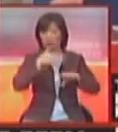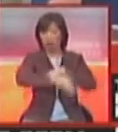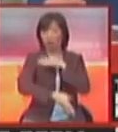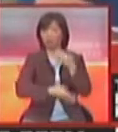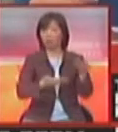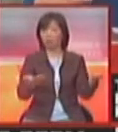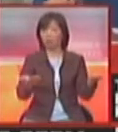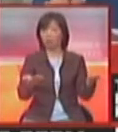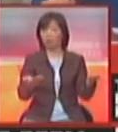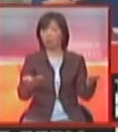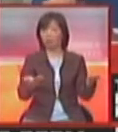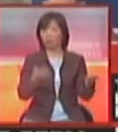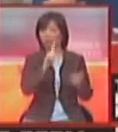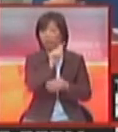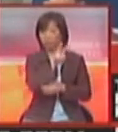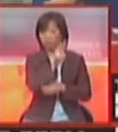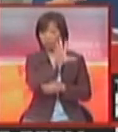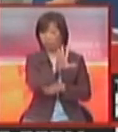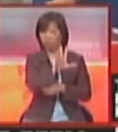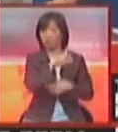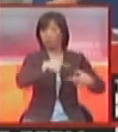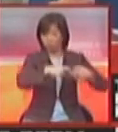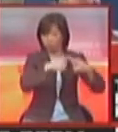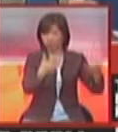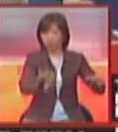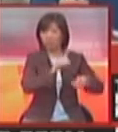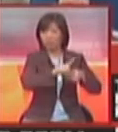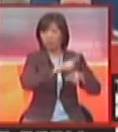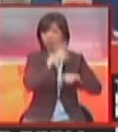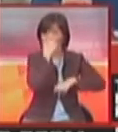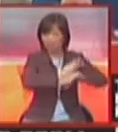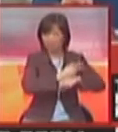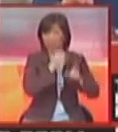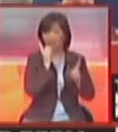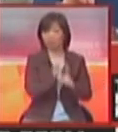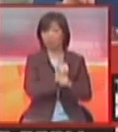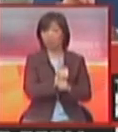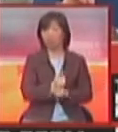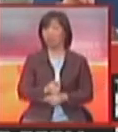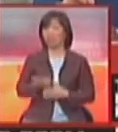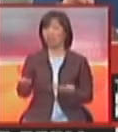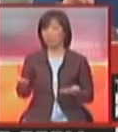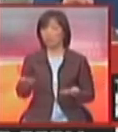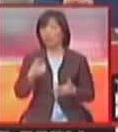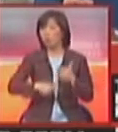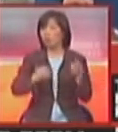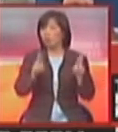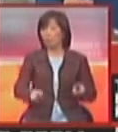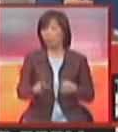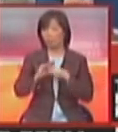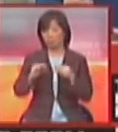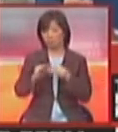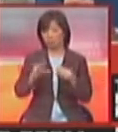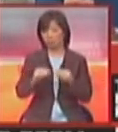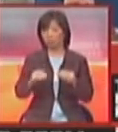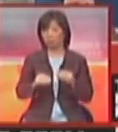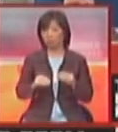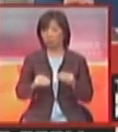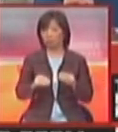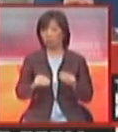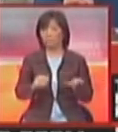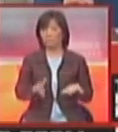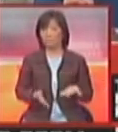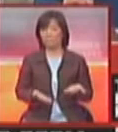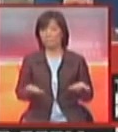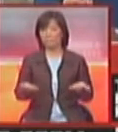na mismong TV5 na ang nagsuspindi sa kanila ng tatlong araw? Well, ganito yan, Cheryl. No? Binigyan natin ng pagkakataon